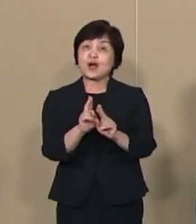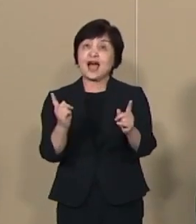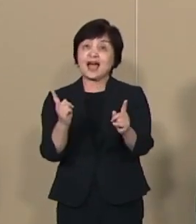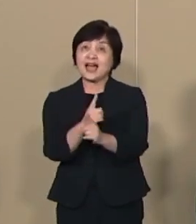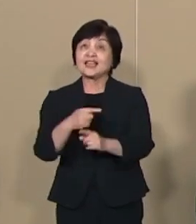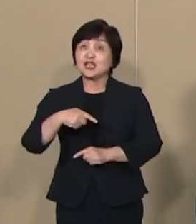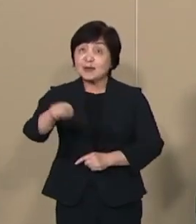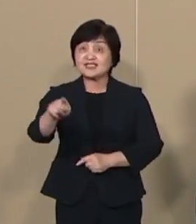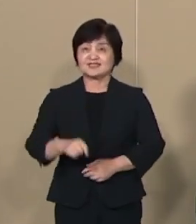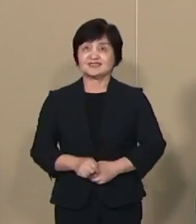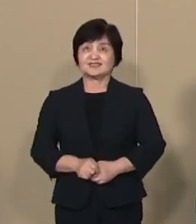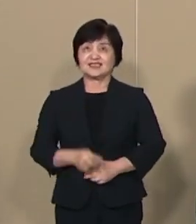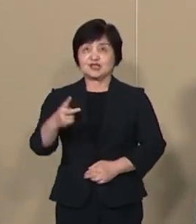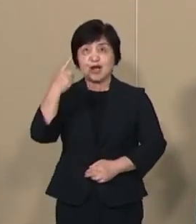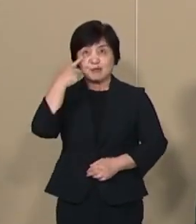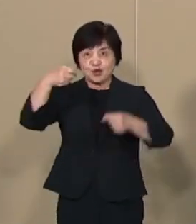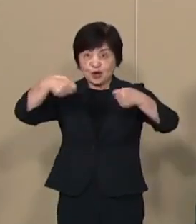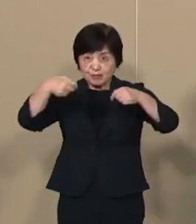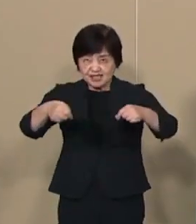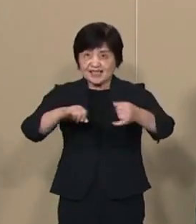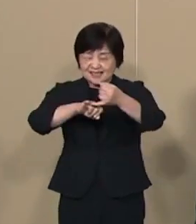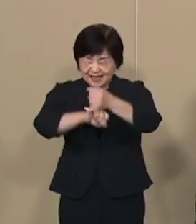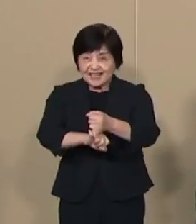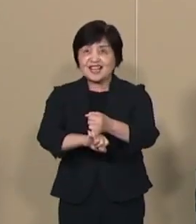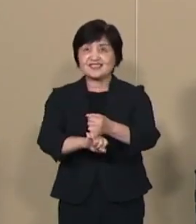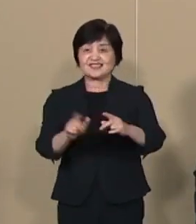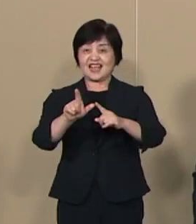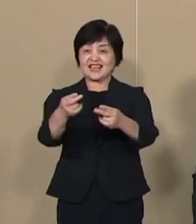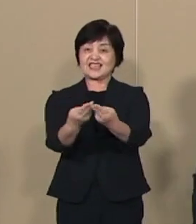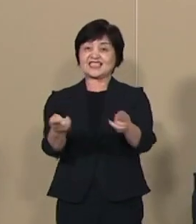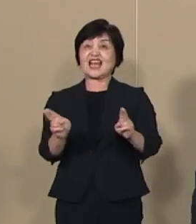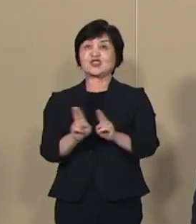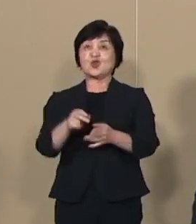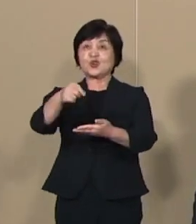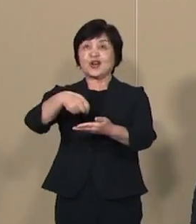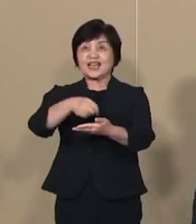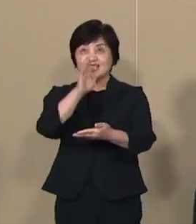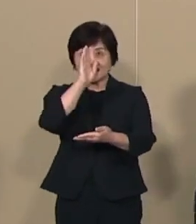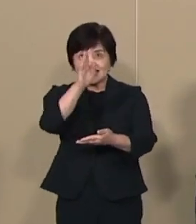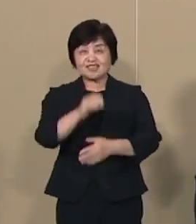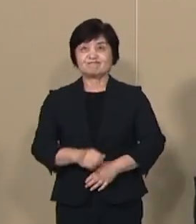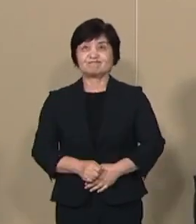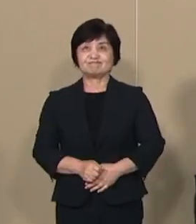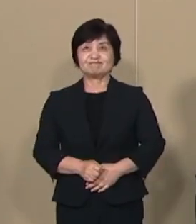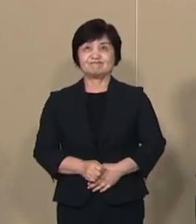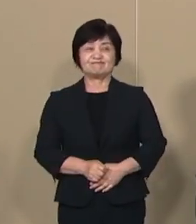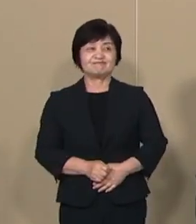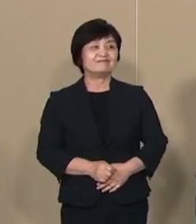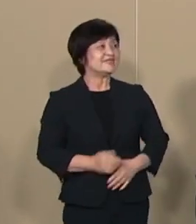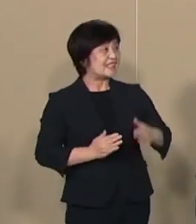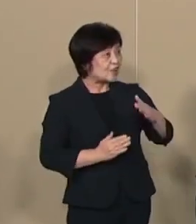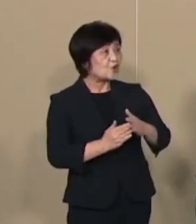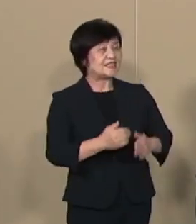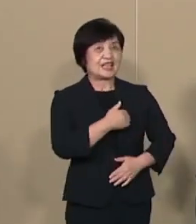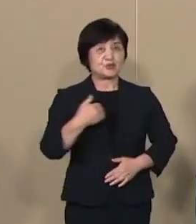だと表現しなフェチ系トートをヤレちゃい量でだねっですかはい大丈夫レースも最高ですじゃあ